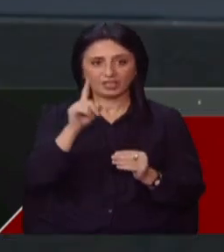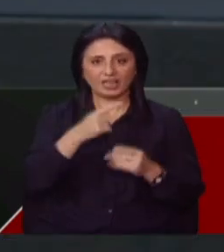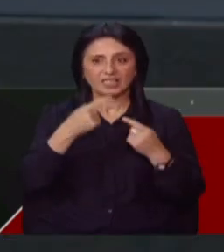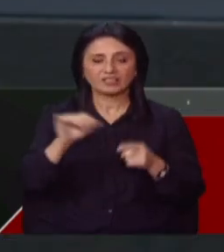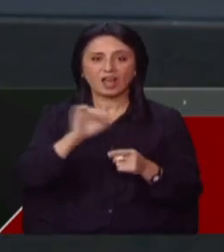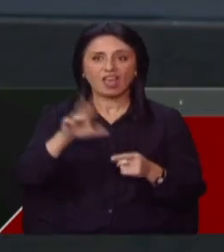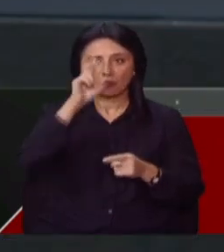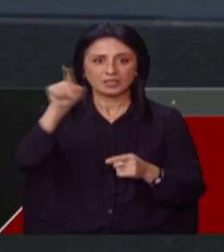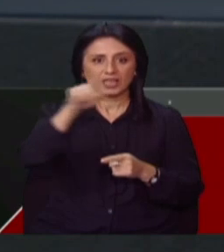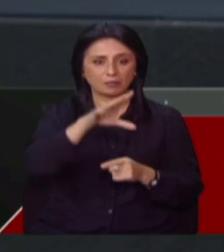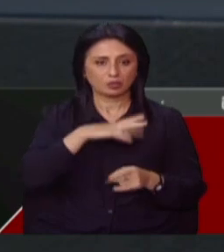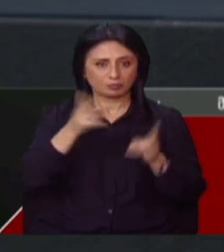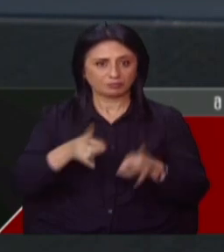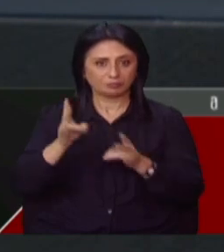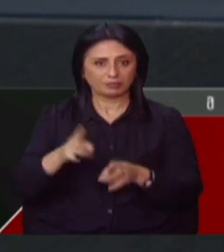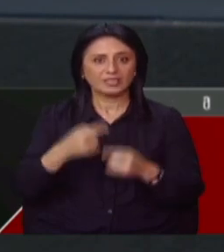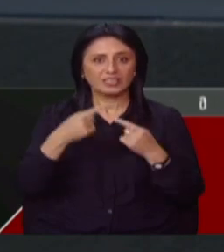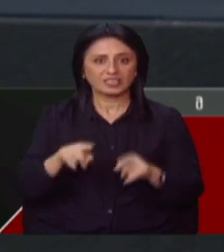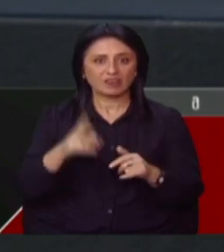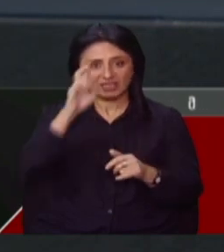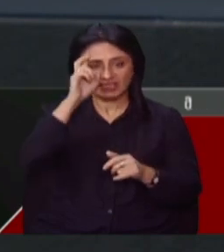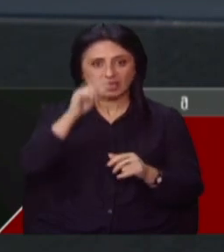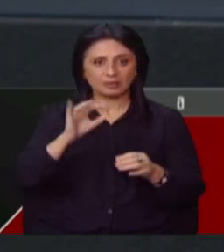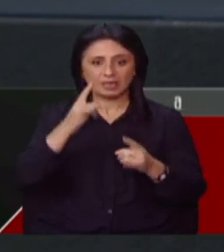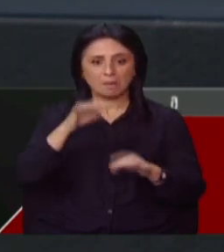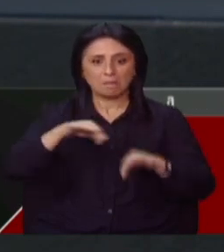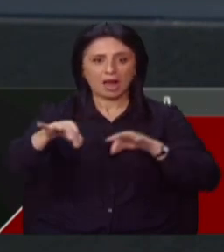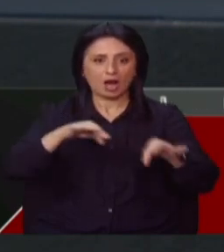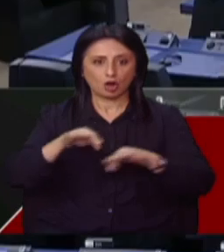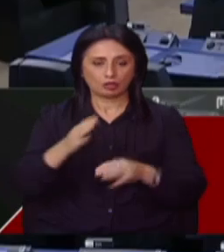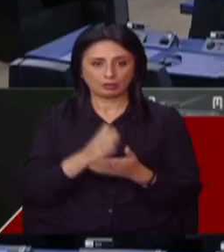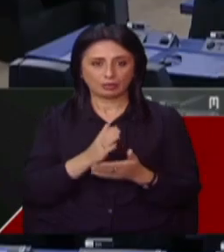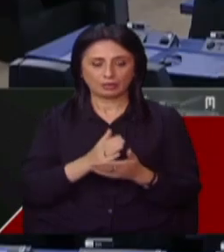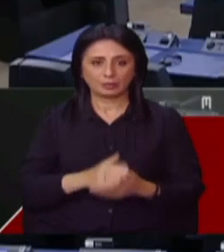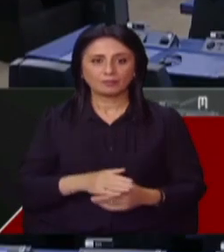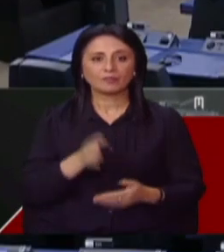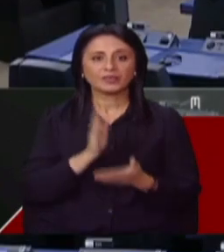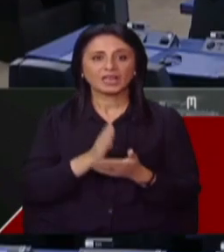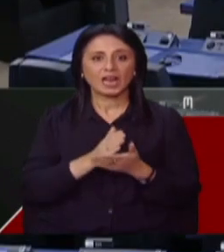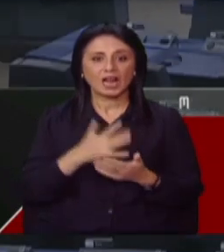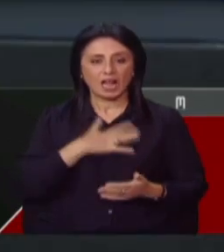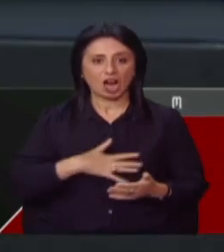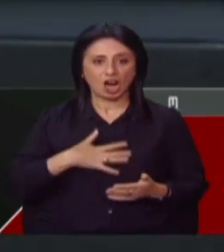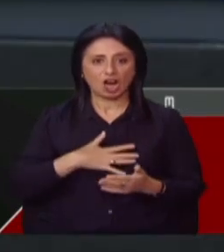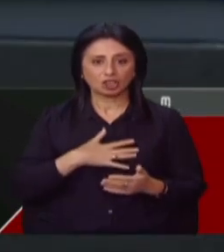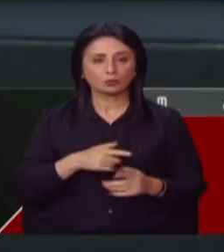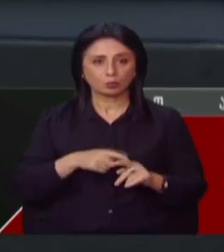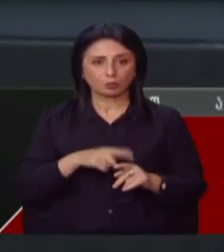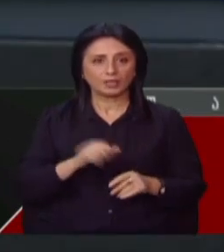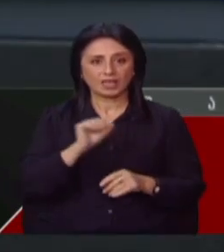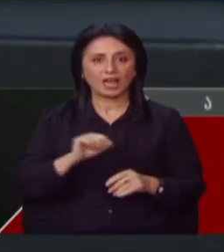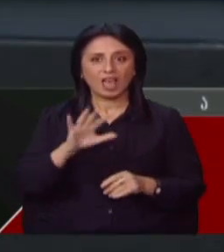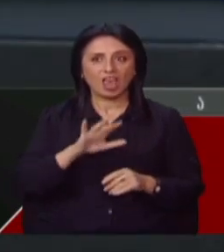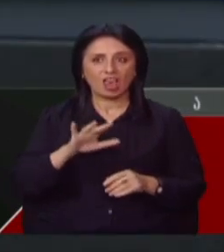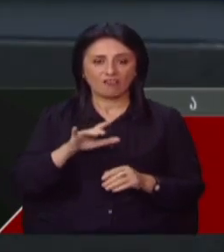სხვა ევროპულ სახელმწიფოებს, რომლებიც ახლა სხვა სახელმწიფოთა მარიონეტებს წარმოადგენენ. არსებობს აღშფოთება და განრისხება